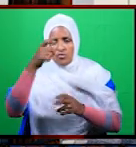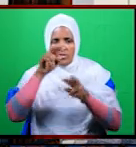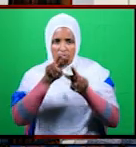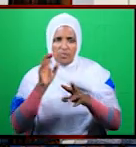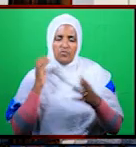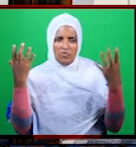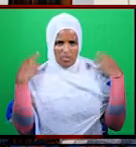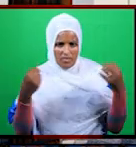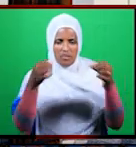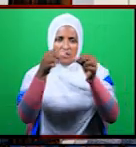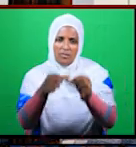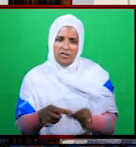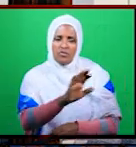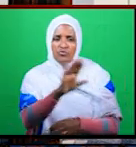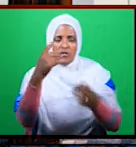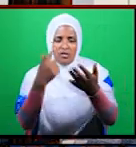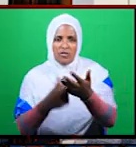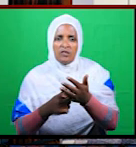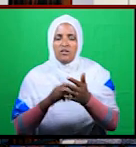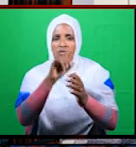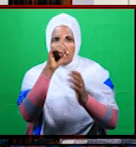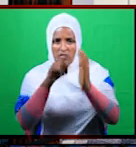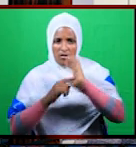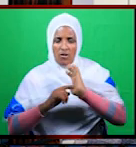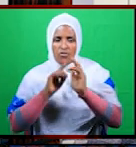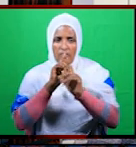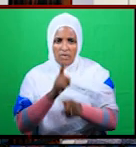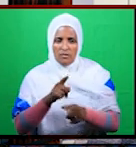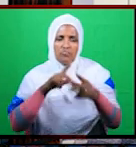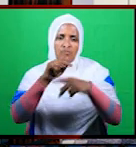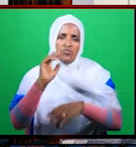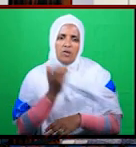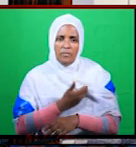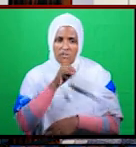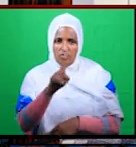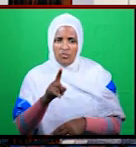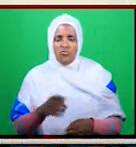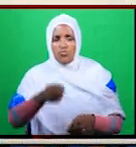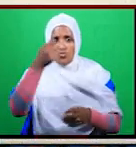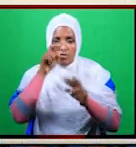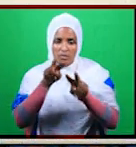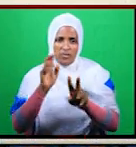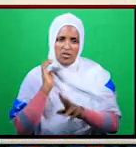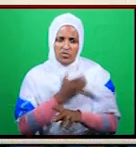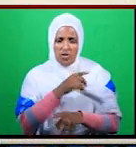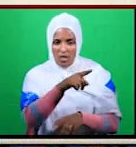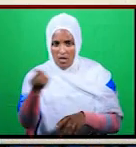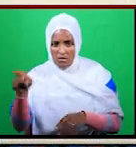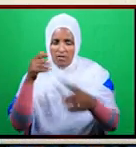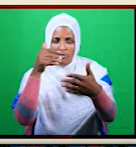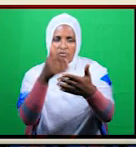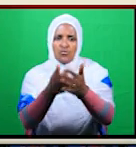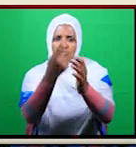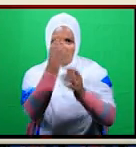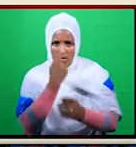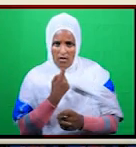የተከበራችሁ ውድ ተመልካቾቻችን እንደምንሰነበታችሁ፣ ይህ የጥያቄው መልስ መርሃ ግብራችን ነው። ውድ ተመልካቾቻችን